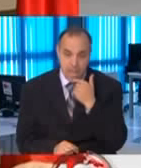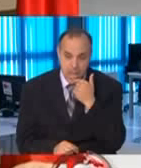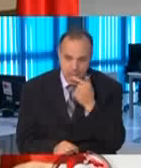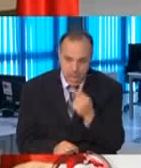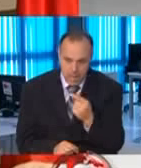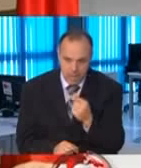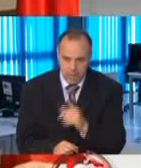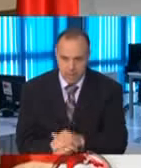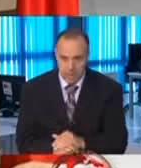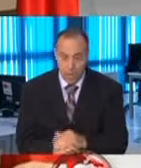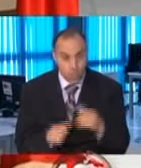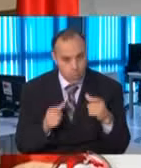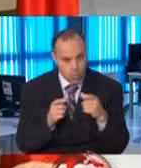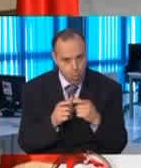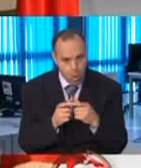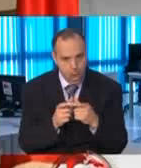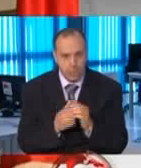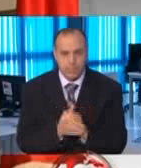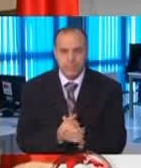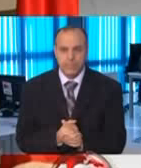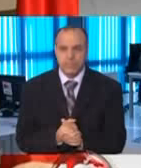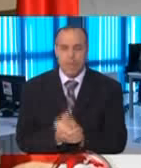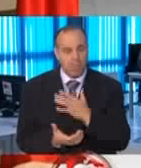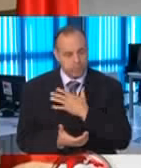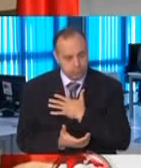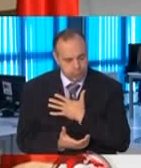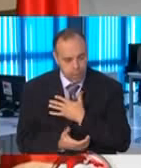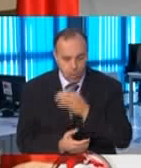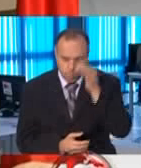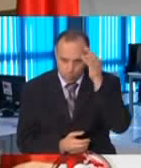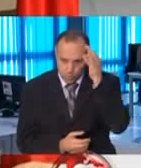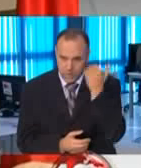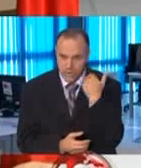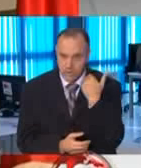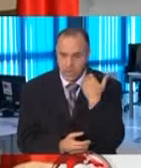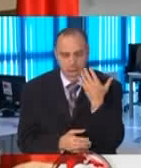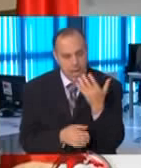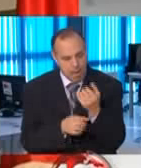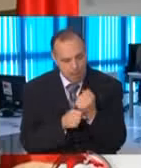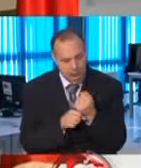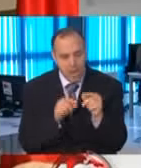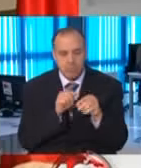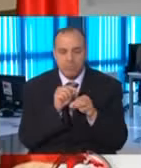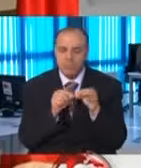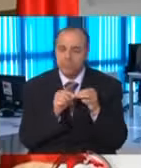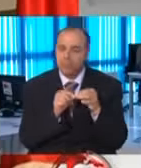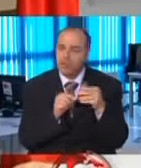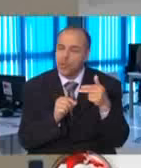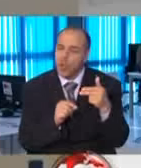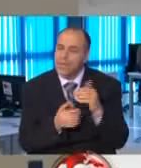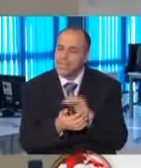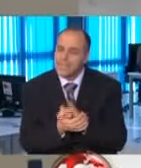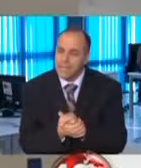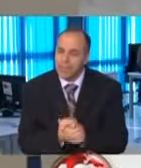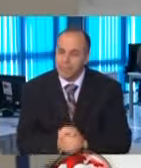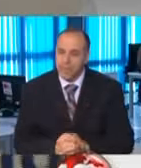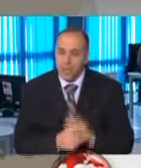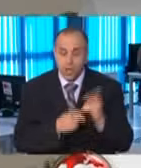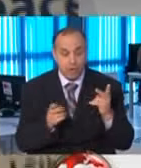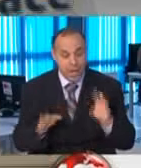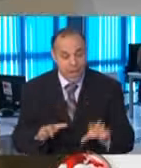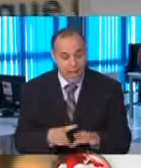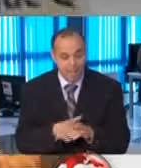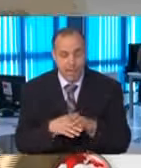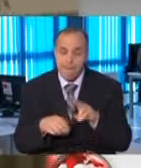من الدول التي هنأت تونس بحصولها على جائزة نوبل للسلام. وحضر